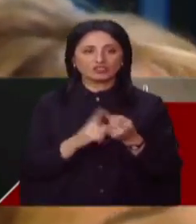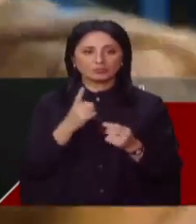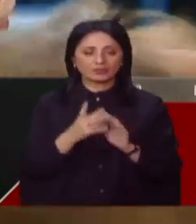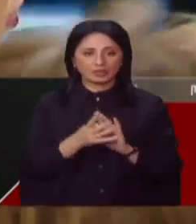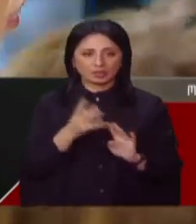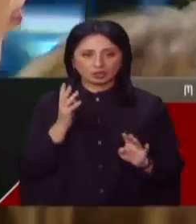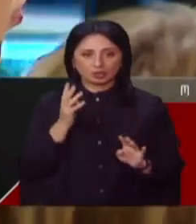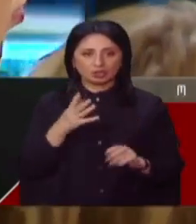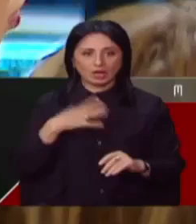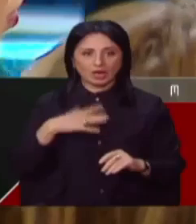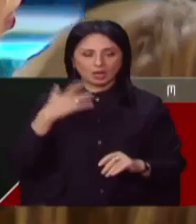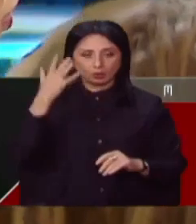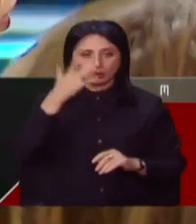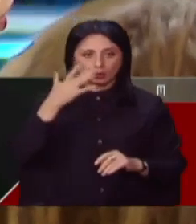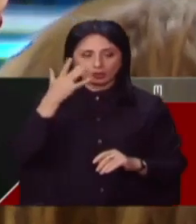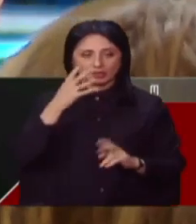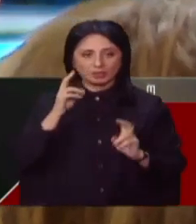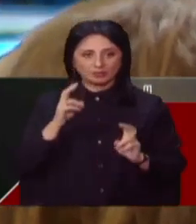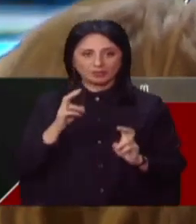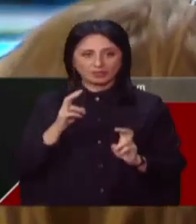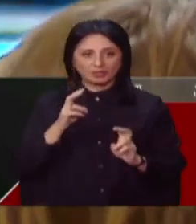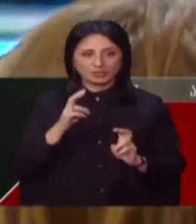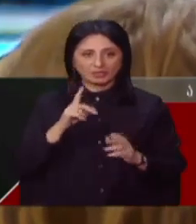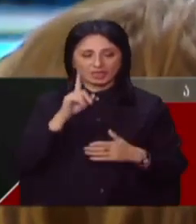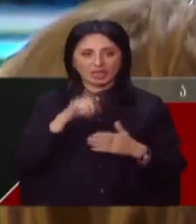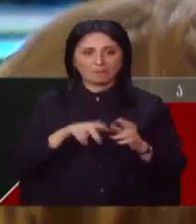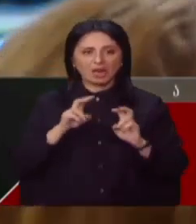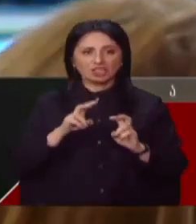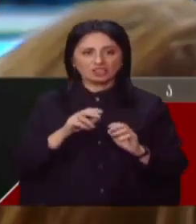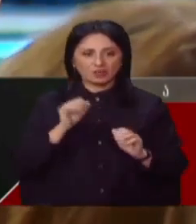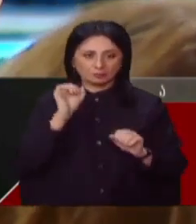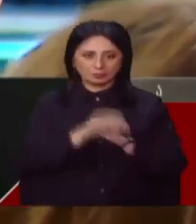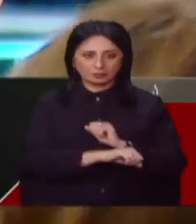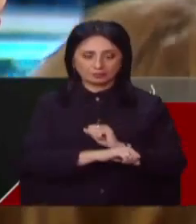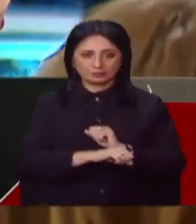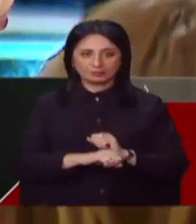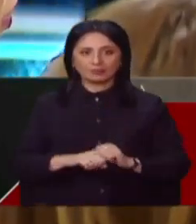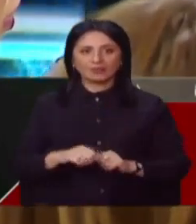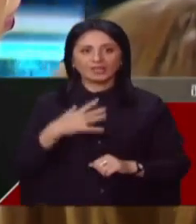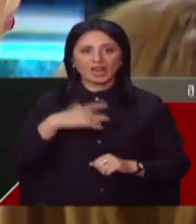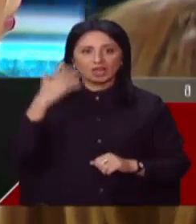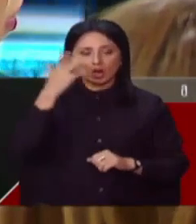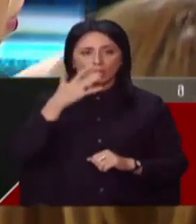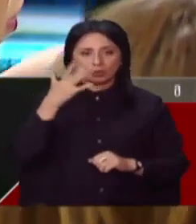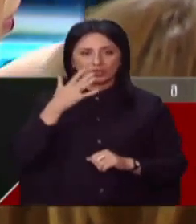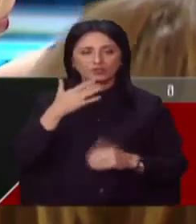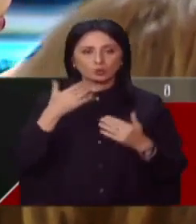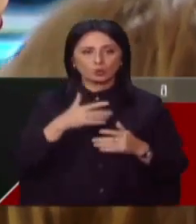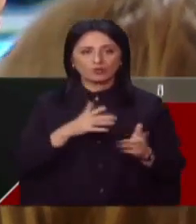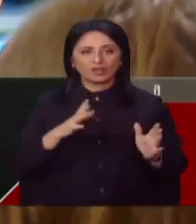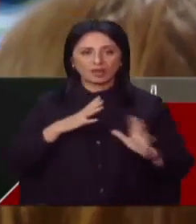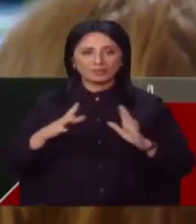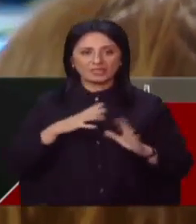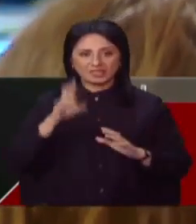პირველ რიგში ქართული ოცნების დამაჯერებლად დამარცხებას. მინდა გითხრათო, ქართული ოცნება უკვე